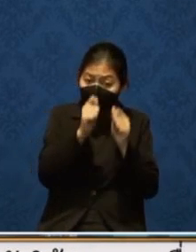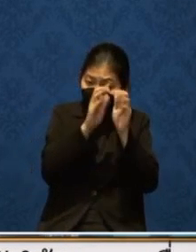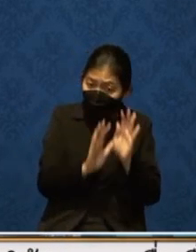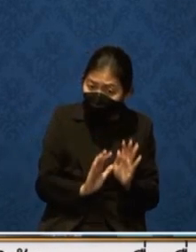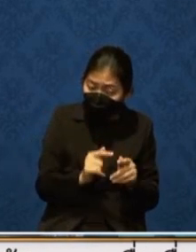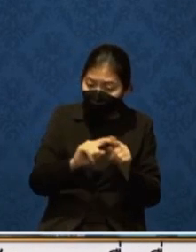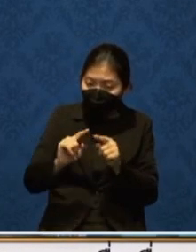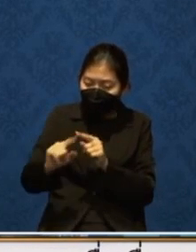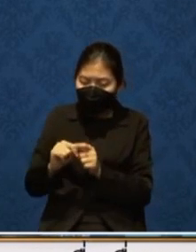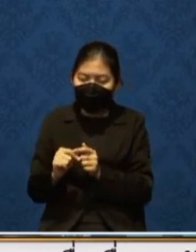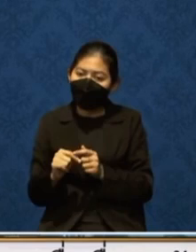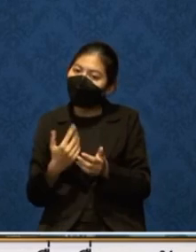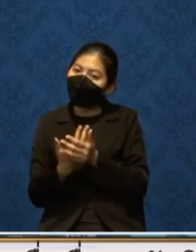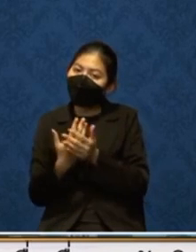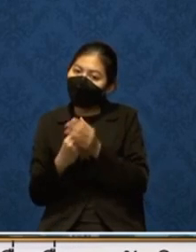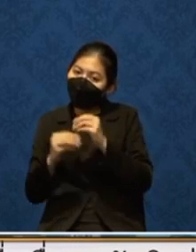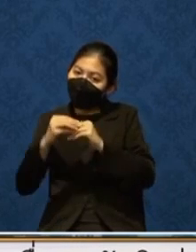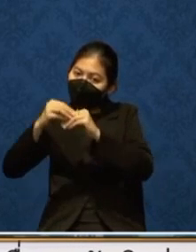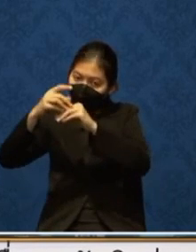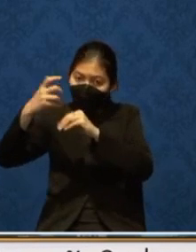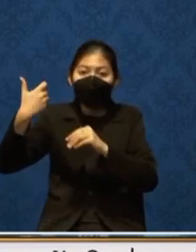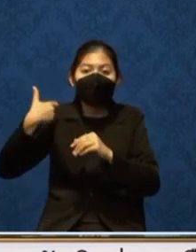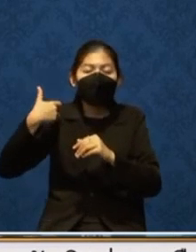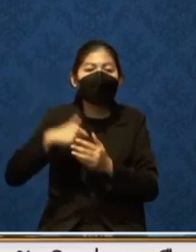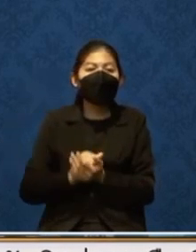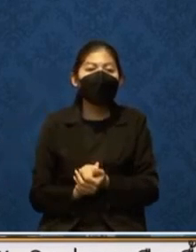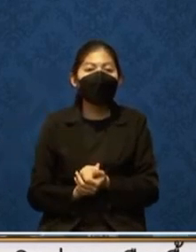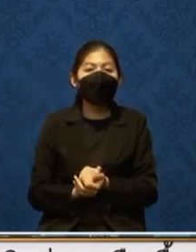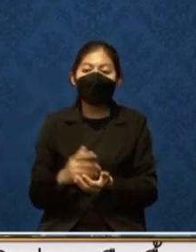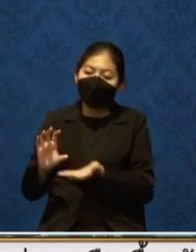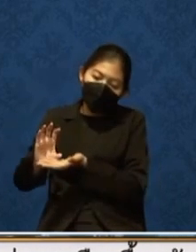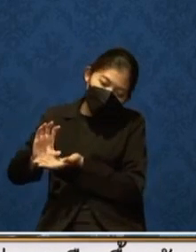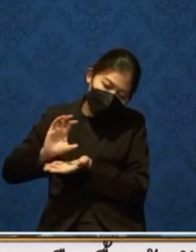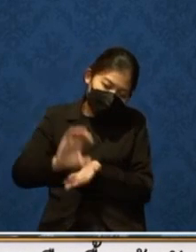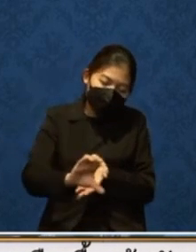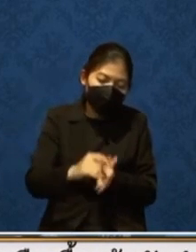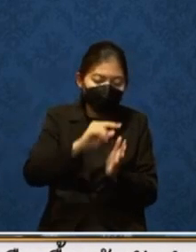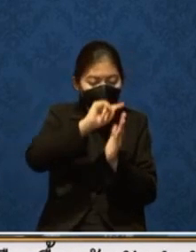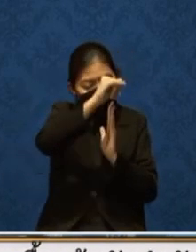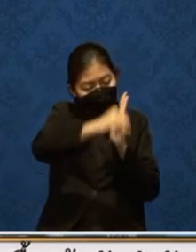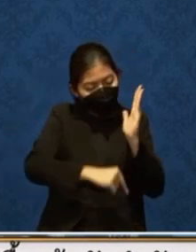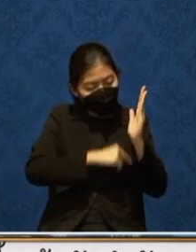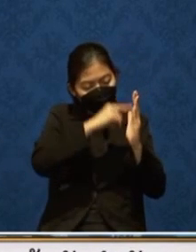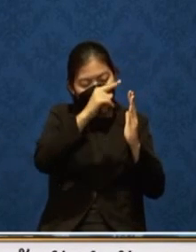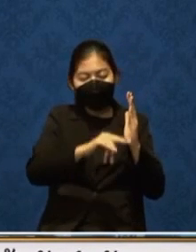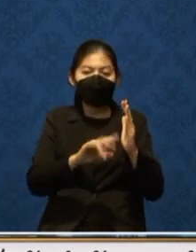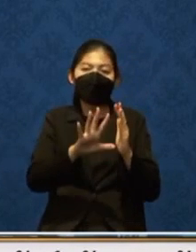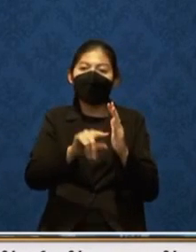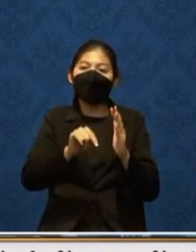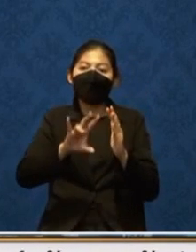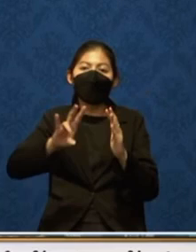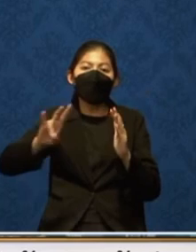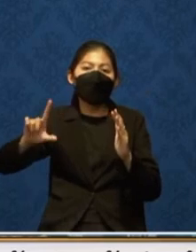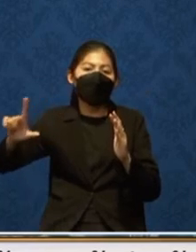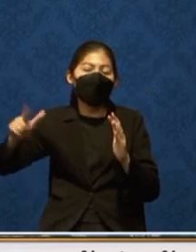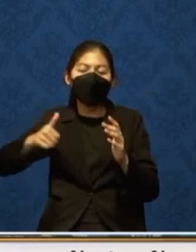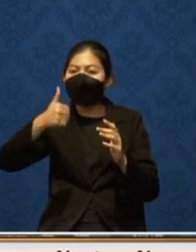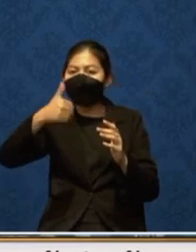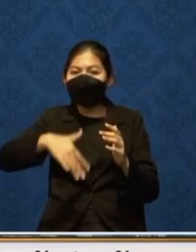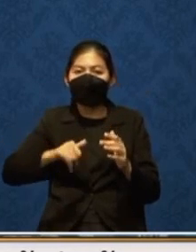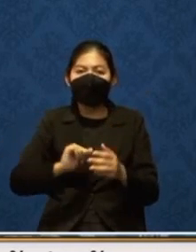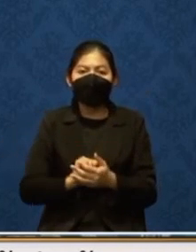นอนแล้เราไมสามารทำทเดียว 5.7 ลานล้บาททั่วประเทศได้การทยอยทำ แ่นอน มจะมีเรองของเงินเฟอ